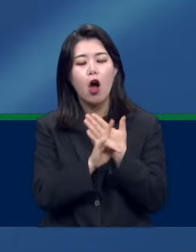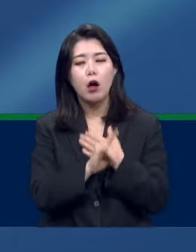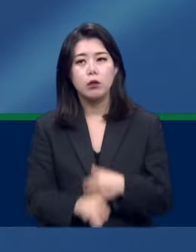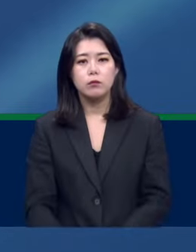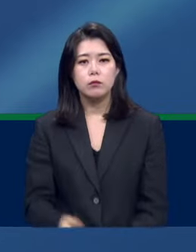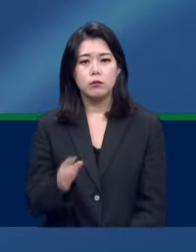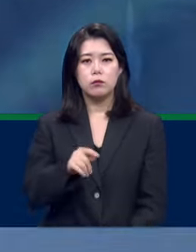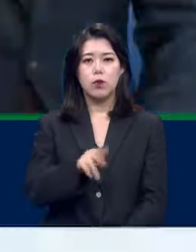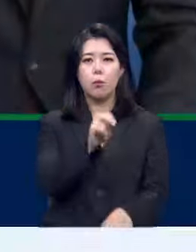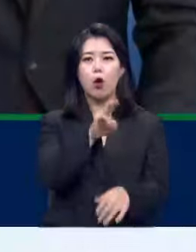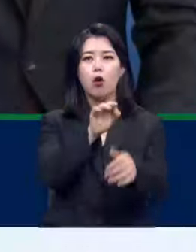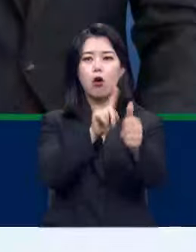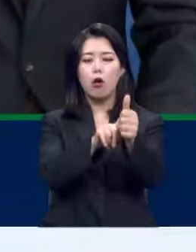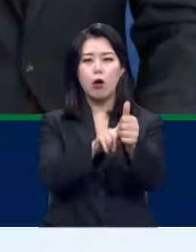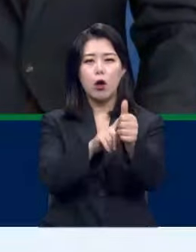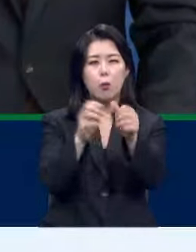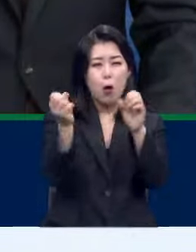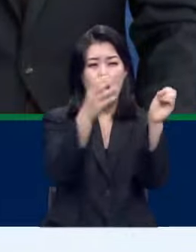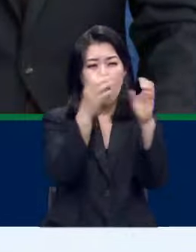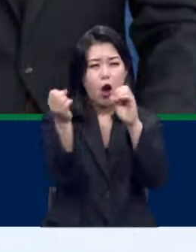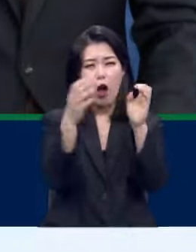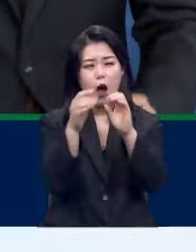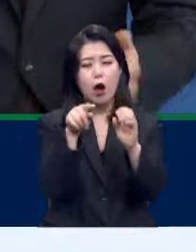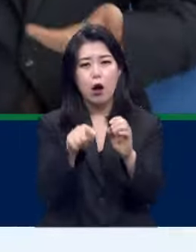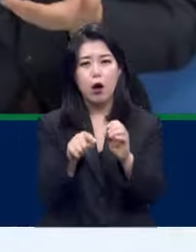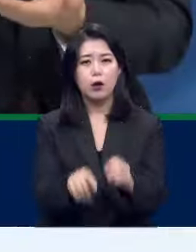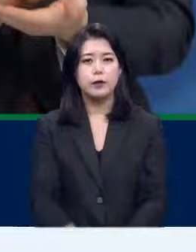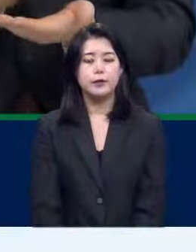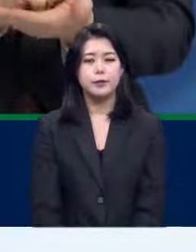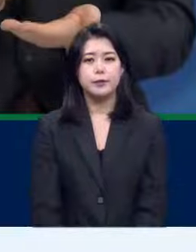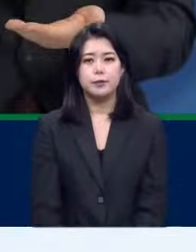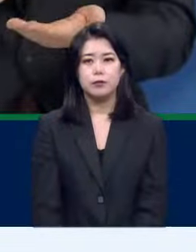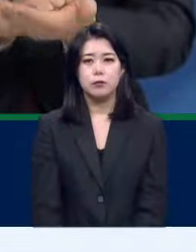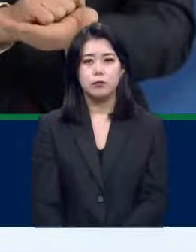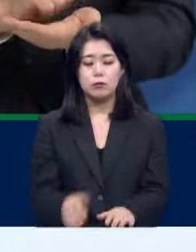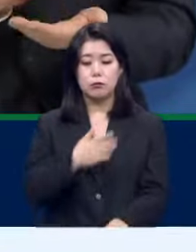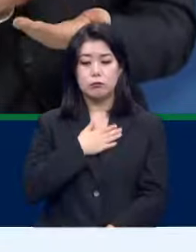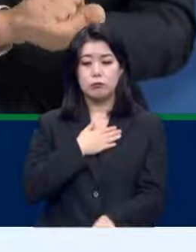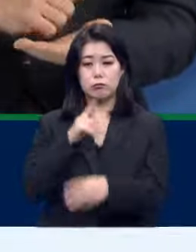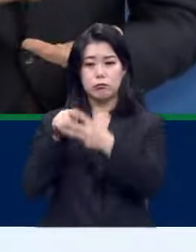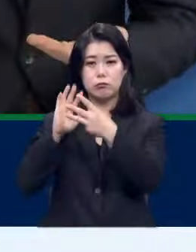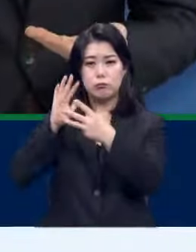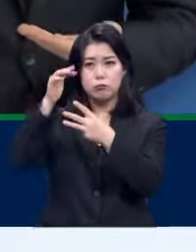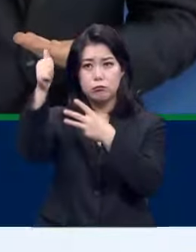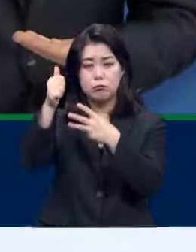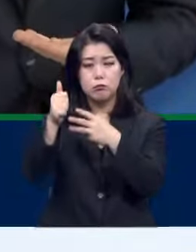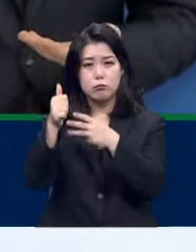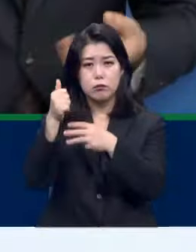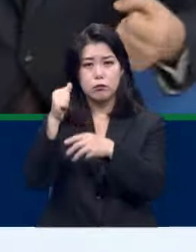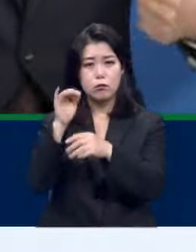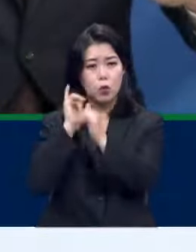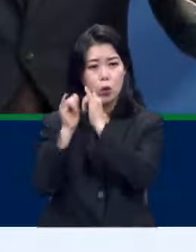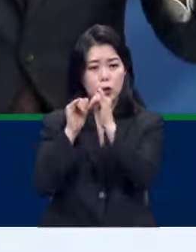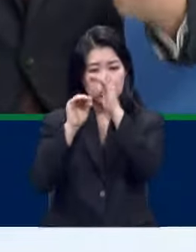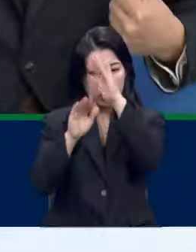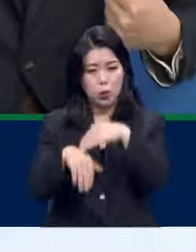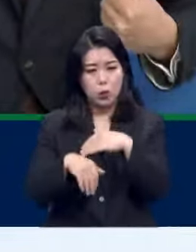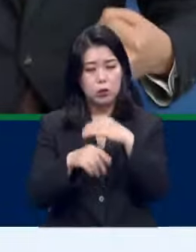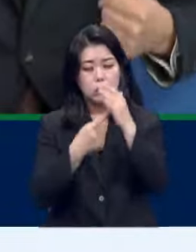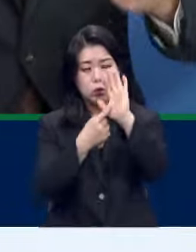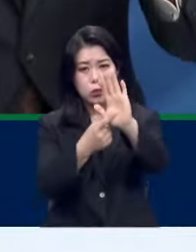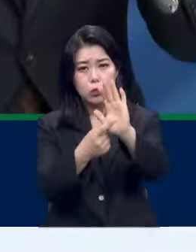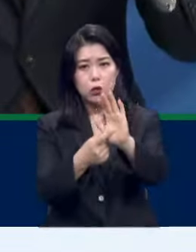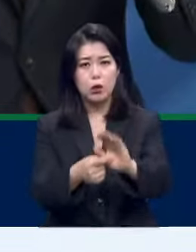들려주면서 제 3자와 대화를 했느냐에 집중해 볼 필요가 있습니다 내가 왜 윤석열 대통령과의 통화를 제 3자에게 들려주거나 혹은 이런 이야기들을